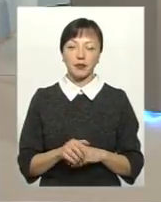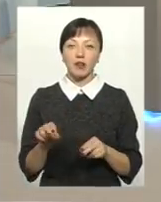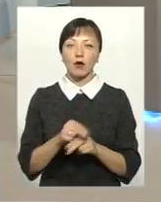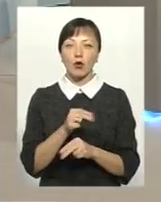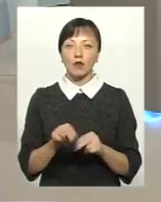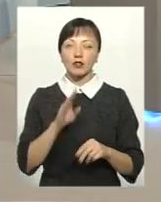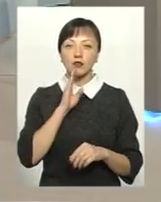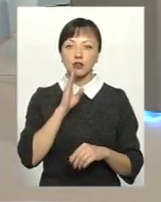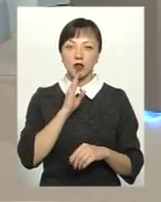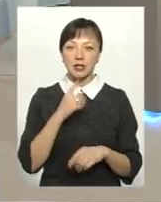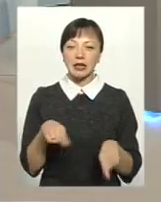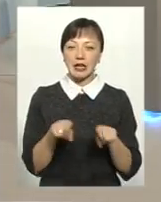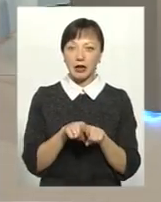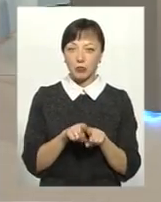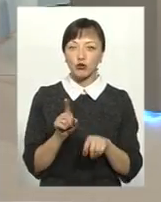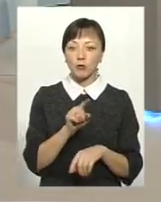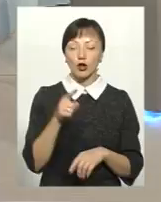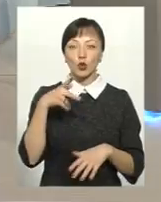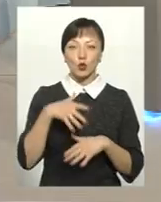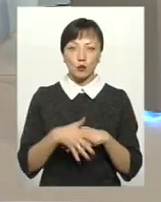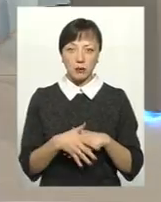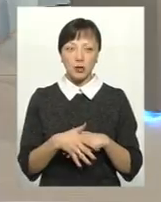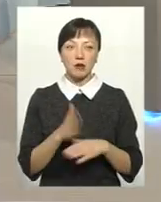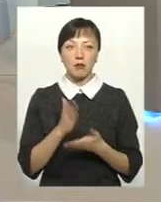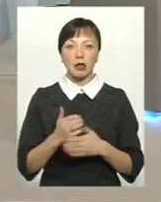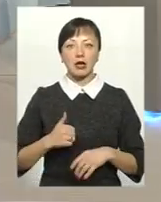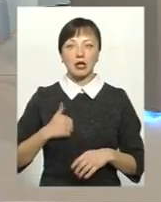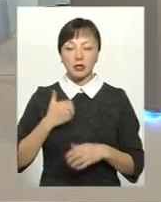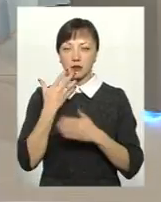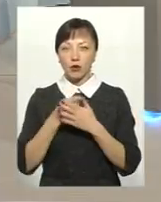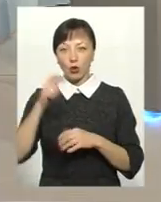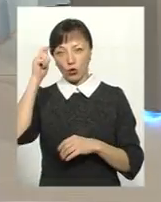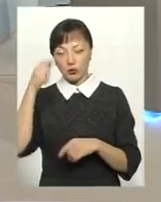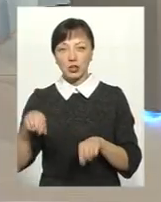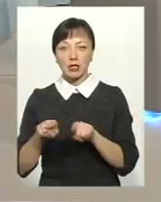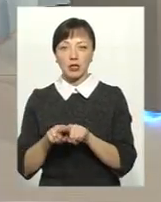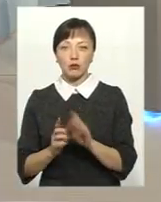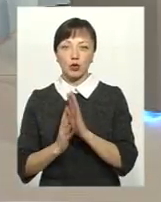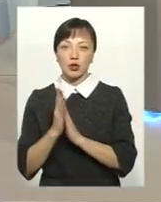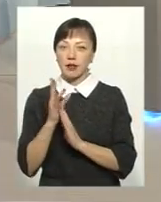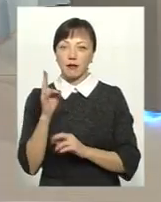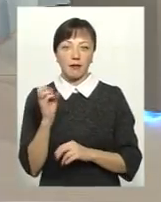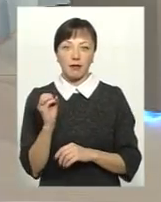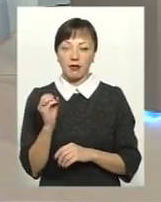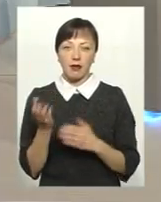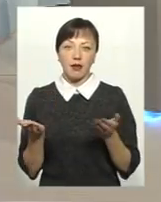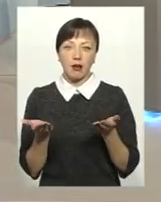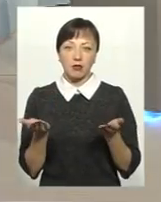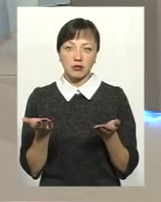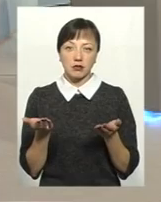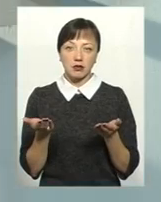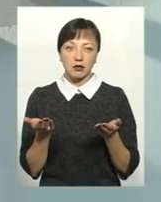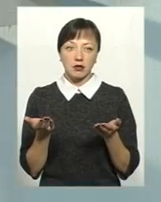Виховувати дівчаток таким, щоб вони розуміли, мали гідність свою хлопчиків, те, щоб вони росли не якось,